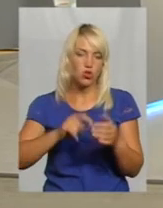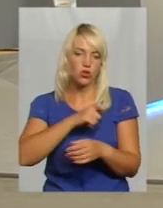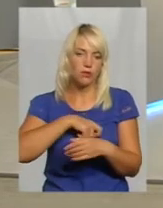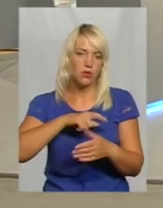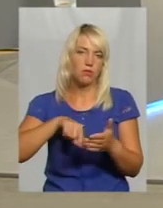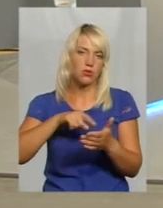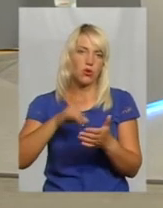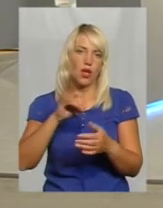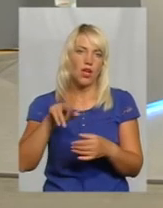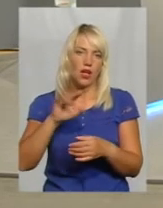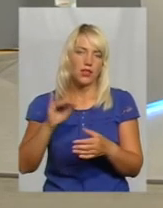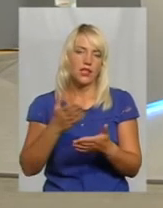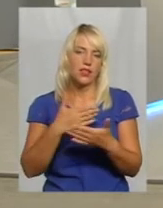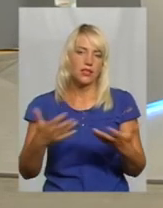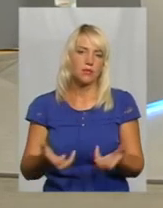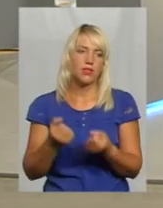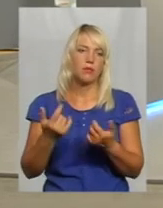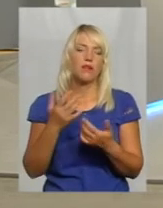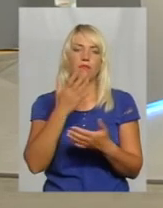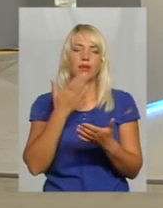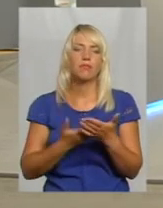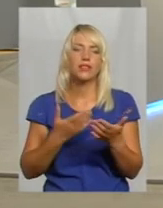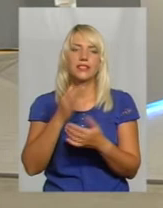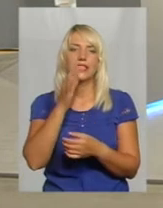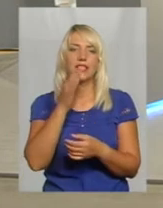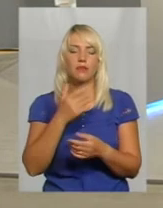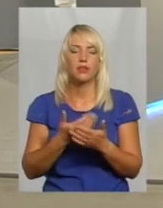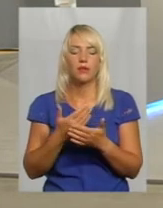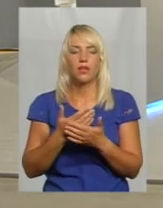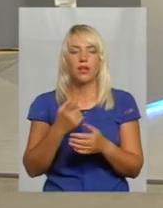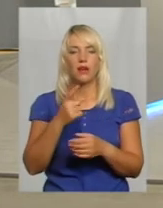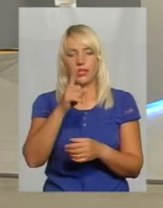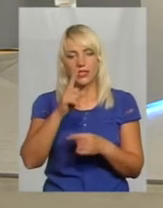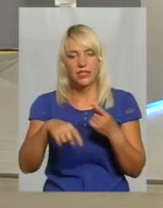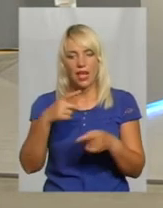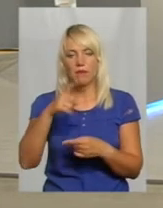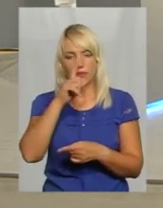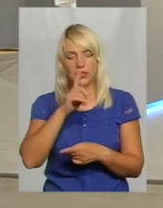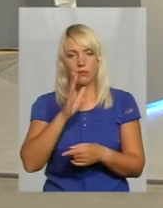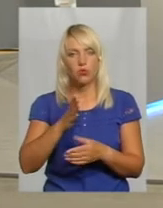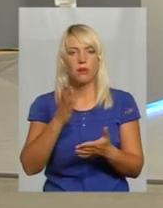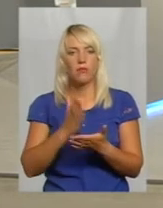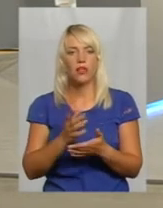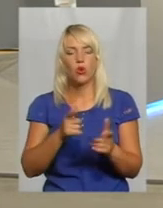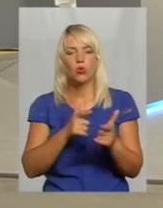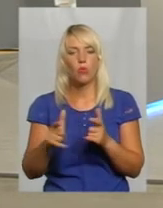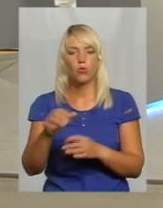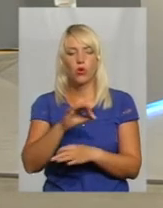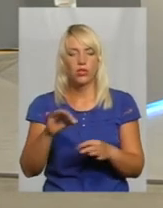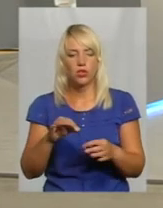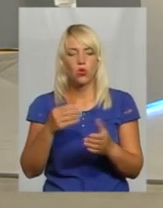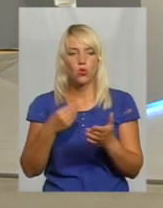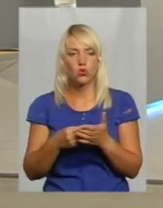ради нас підтримують. Приблизні терміни? Думаємо, що десь за місяць ми будемо мати готові проектно-кошторисну